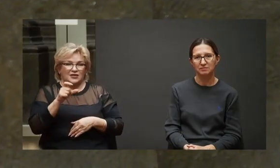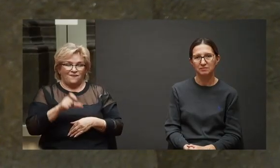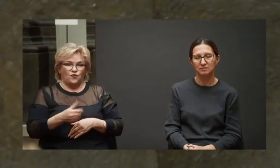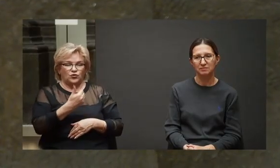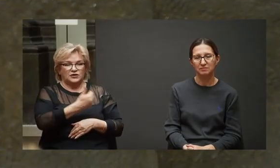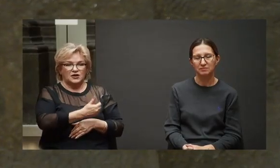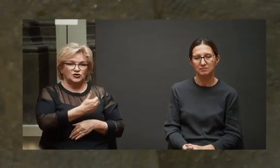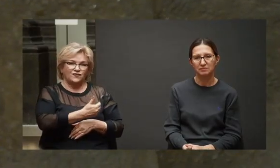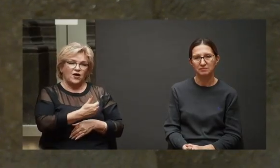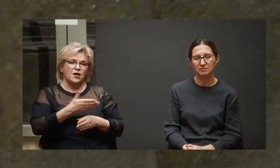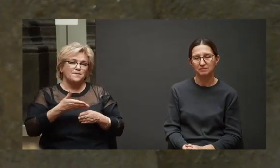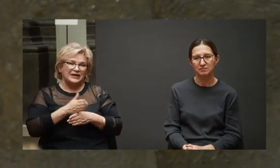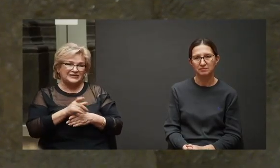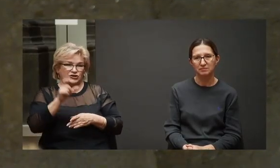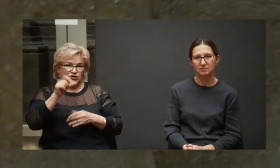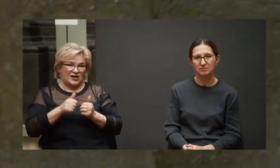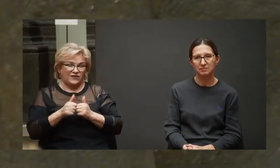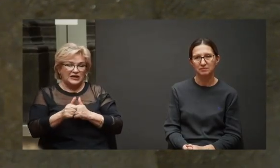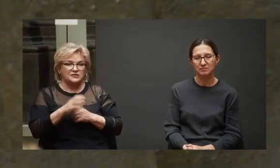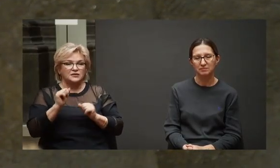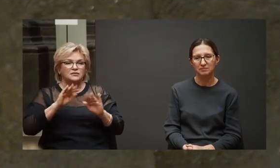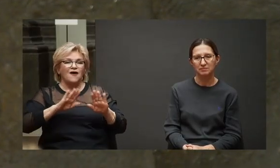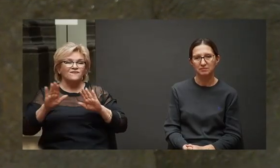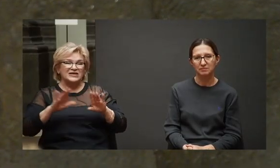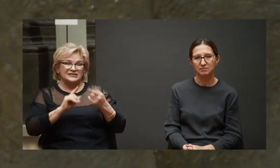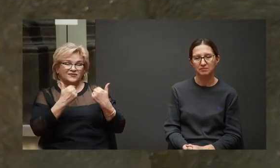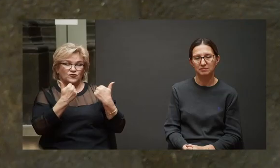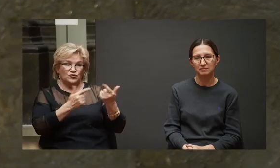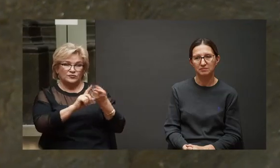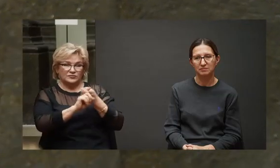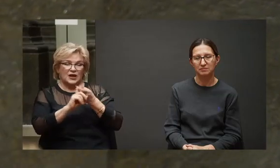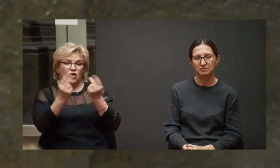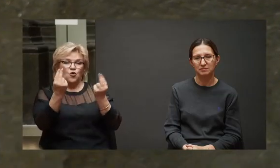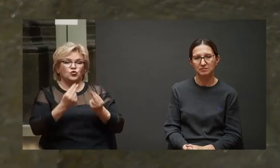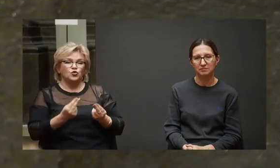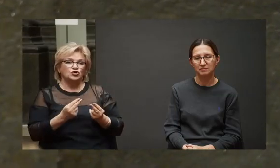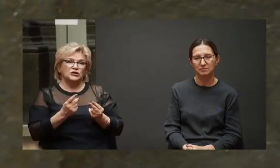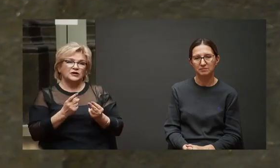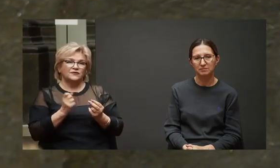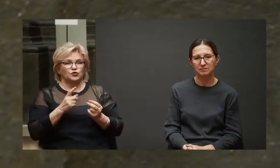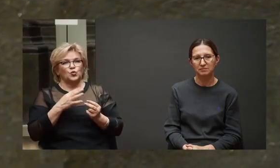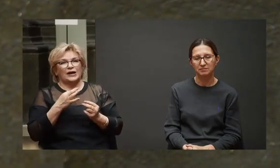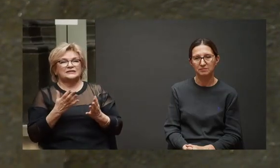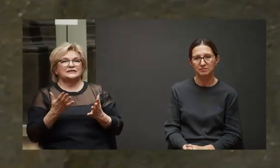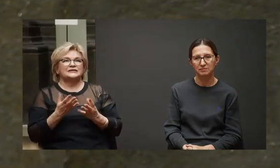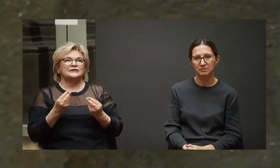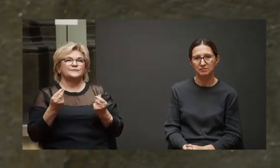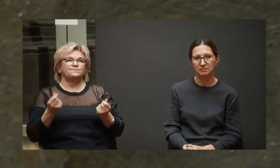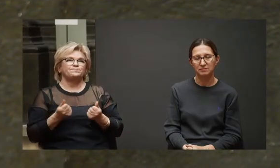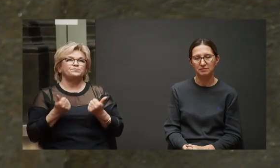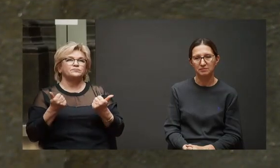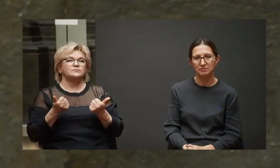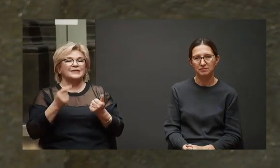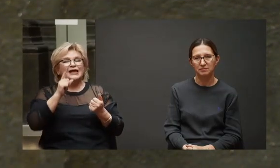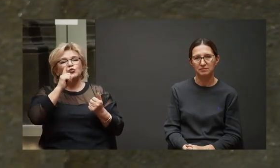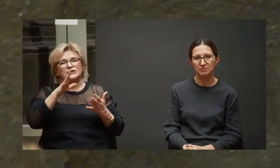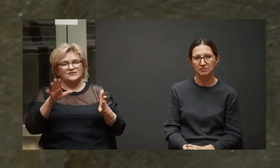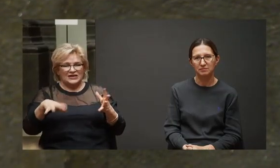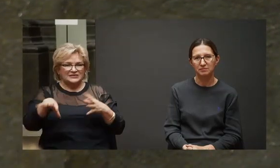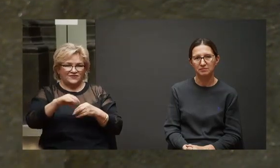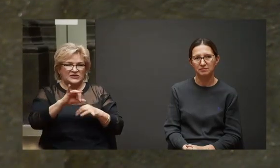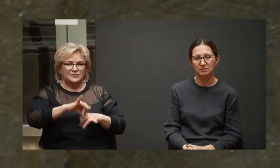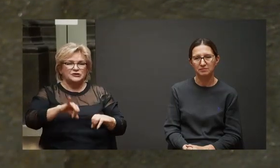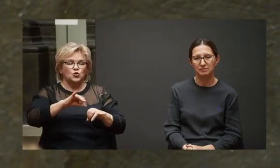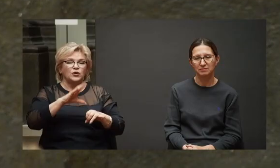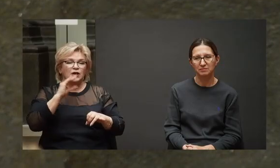нашего, значит, политического лидера, да, на выставку художников, вот, так сказать, ну, известная, да, всем